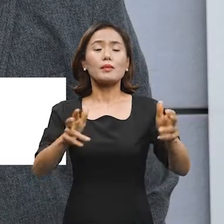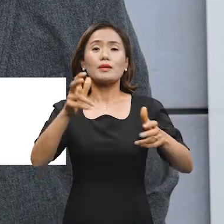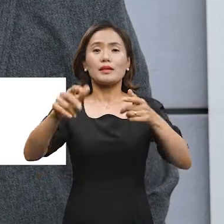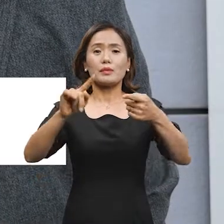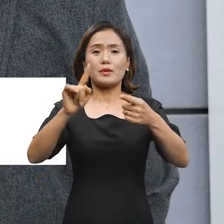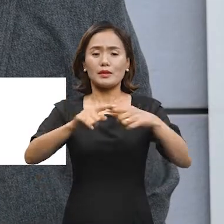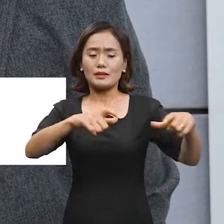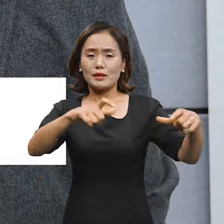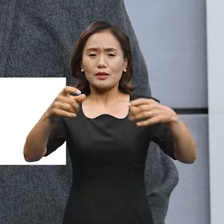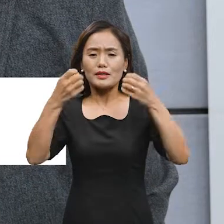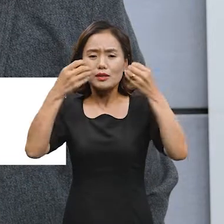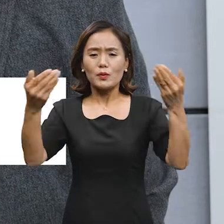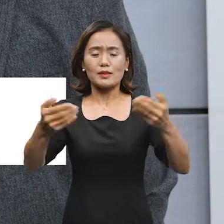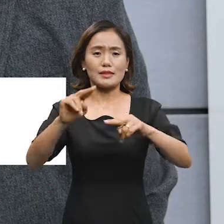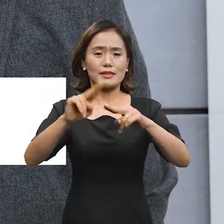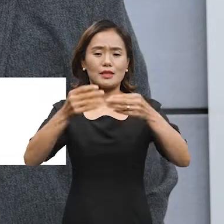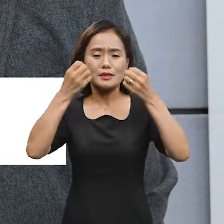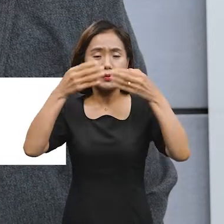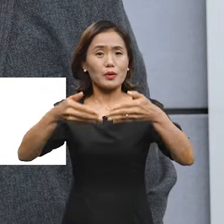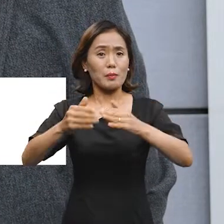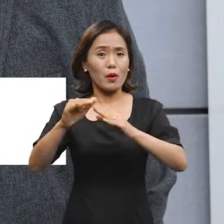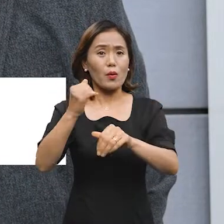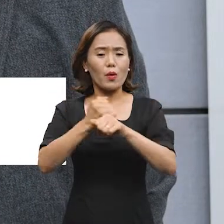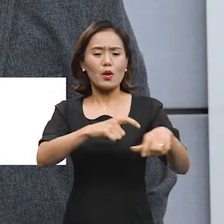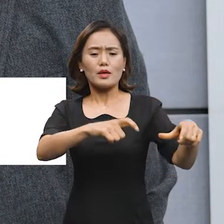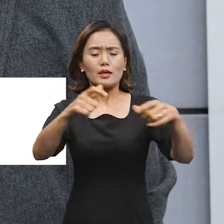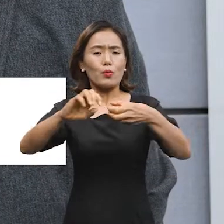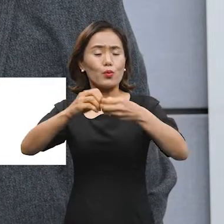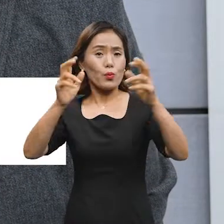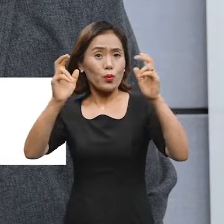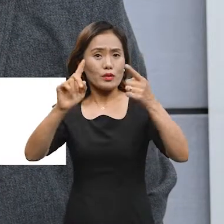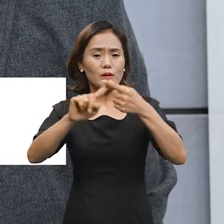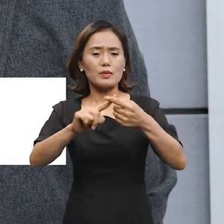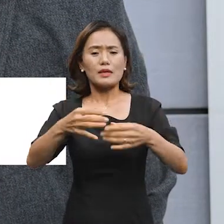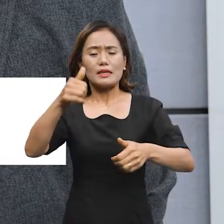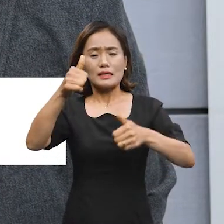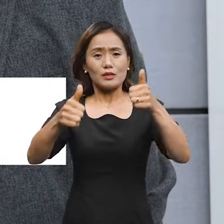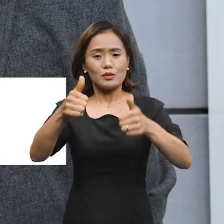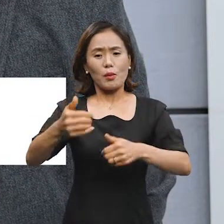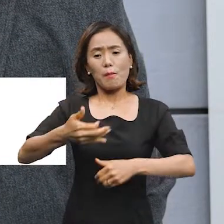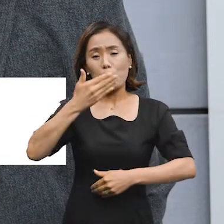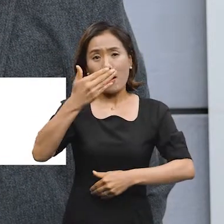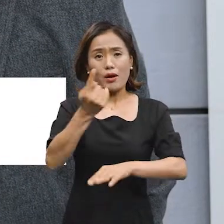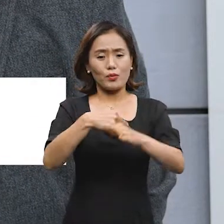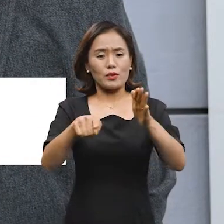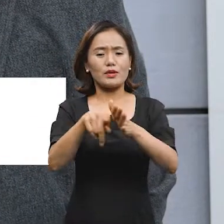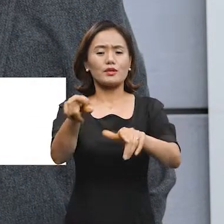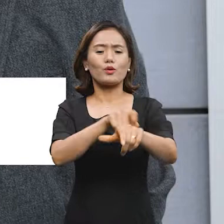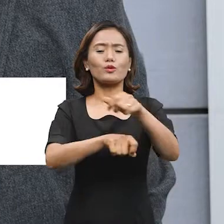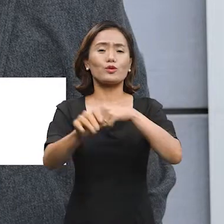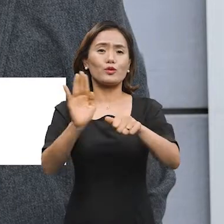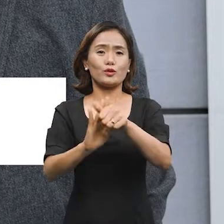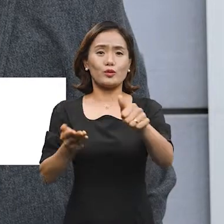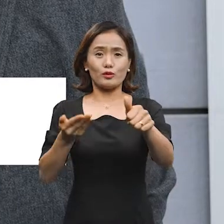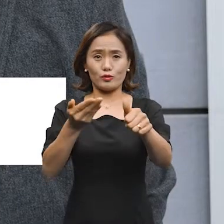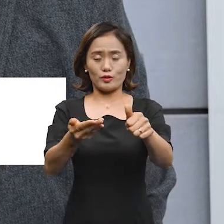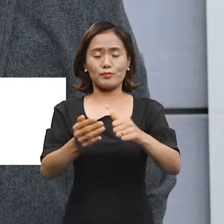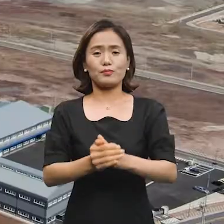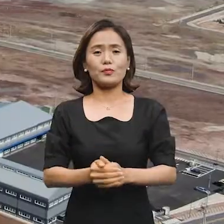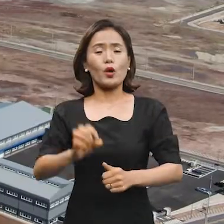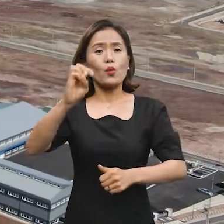이번 사업으로 지역 내 새로운 일자리를 창출하고 지역 부품 기업이 기술 경쟁력을 갖출 수 있도록 적극